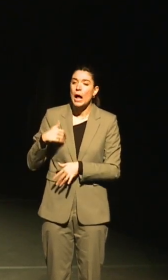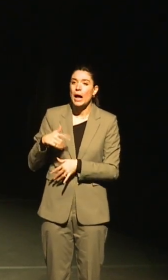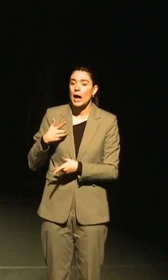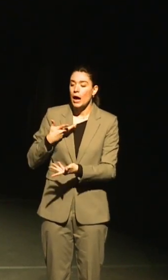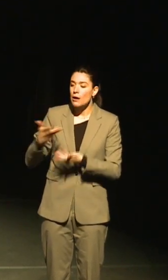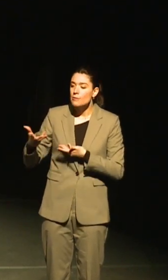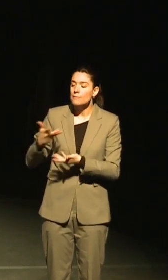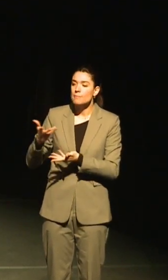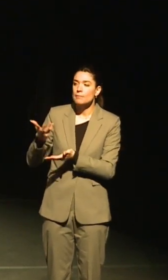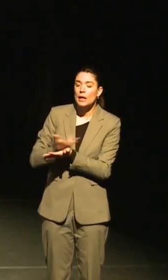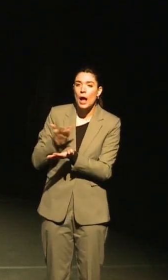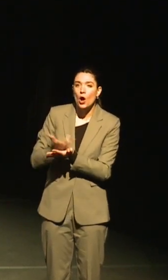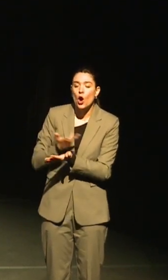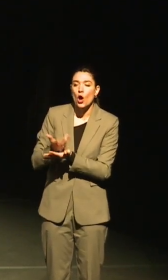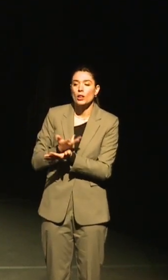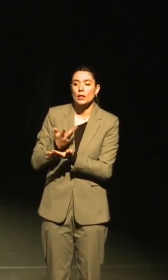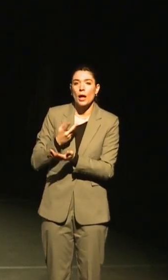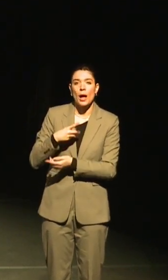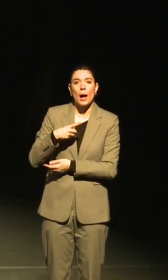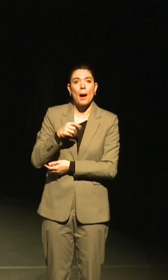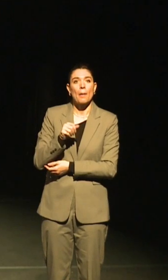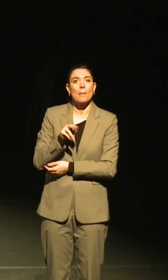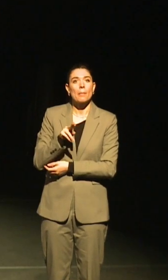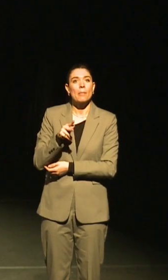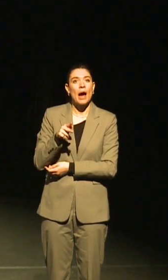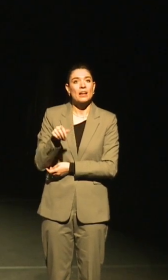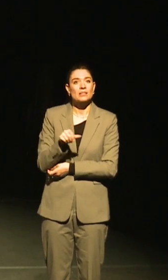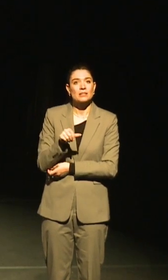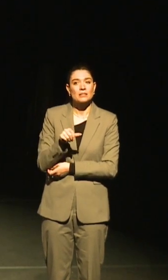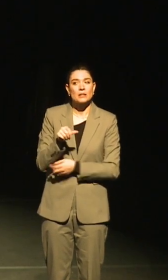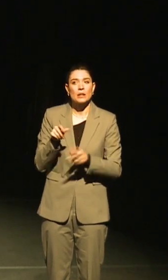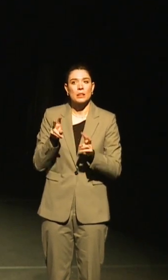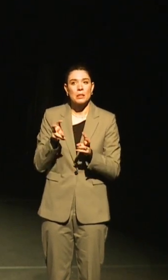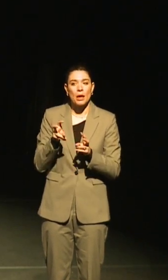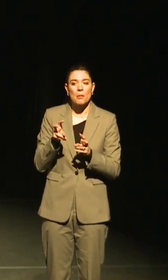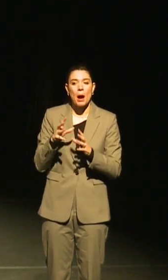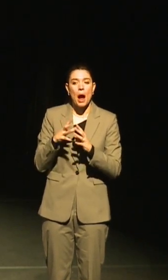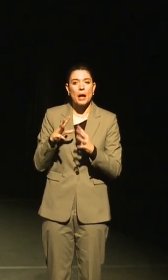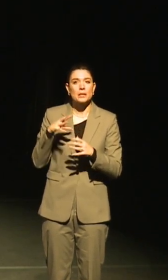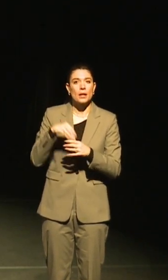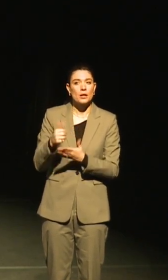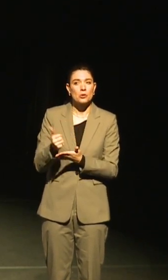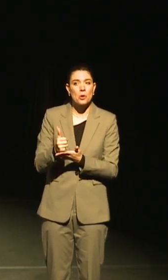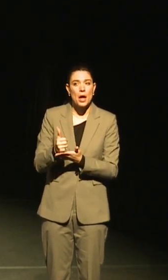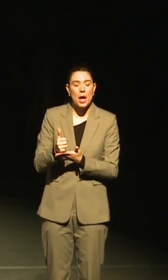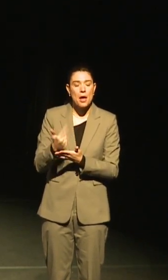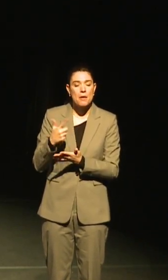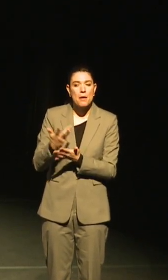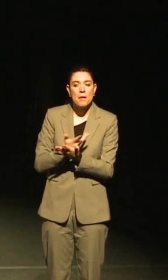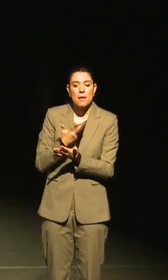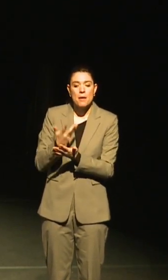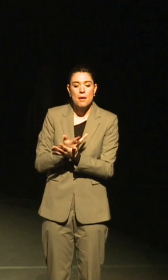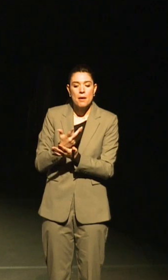in azienda io dico ma io che cosa sono io Poi mi sono chiesto quante persone in banca